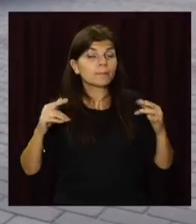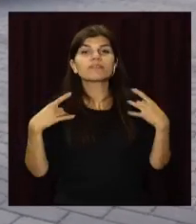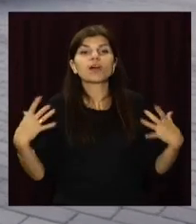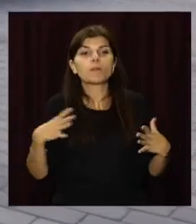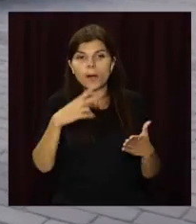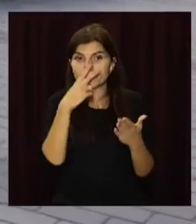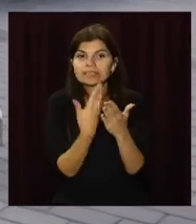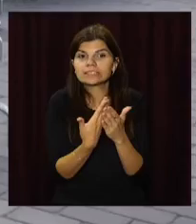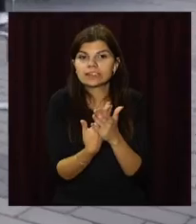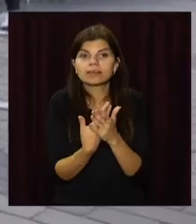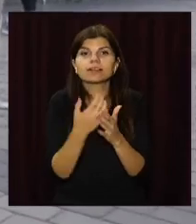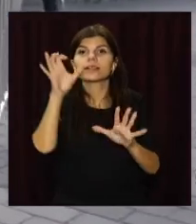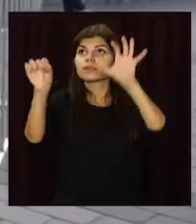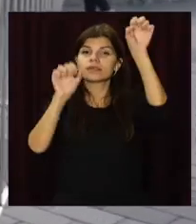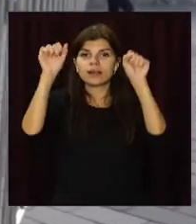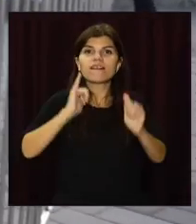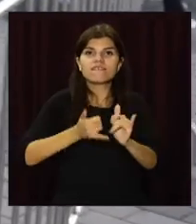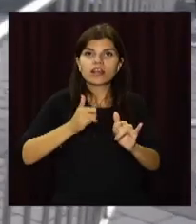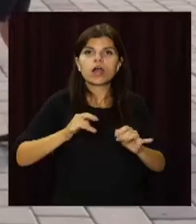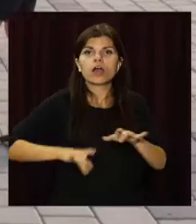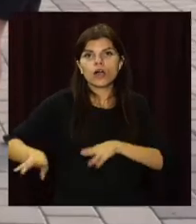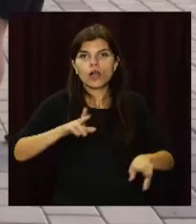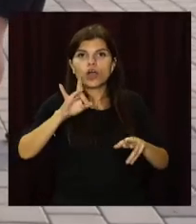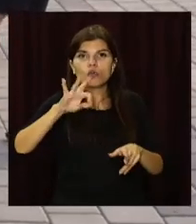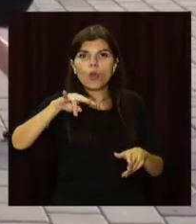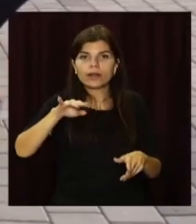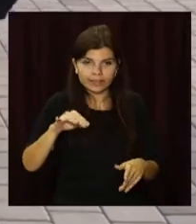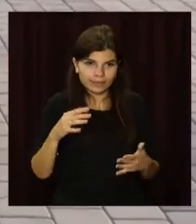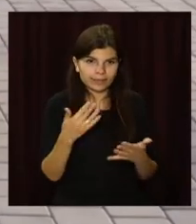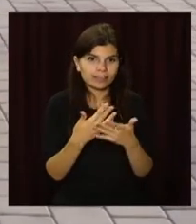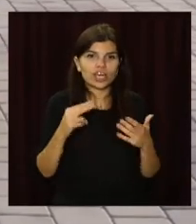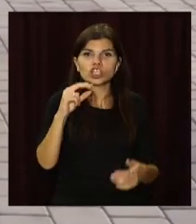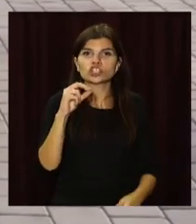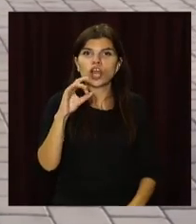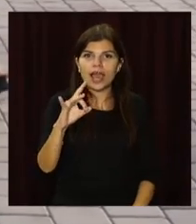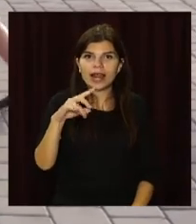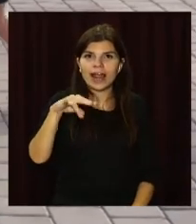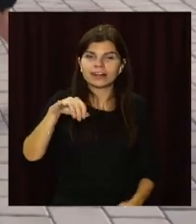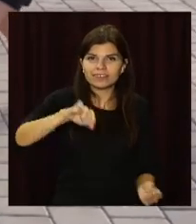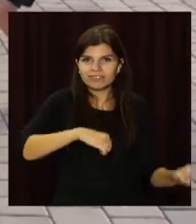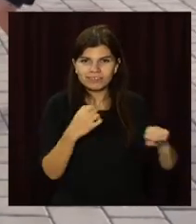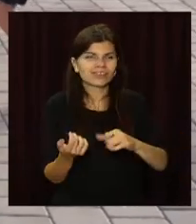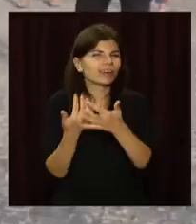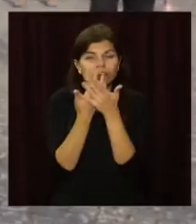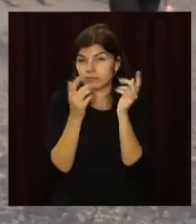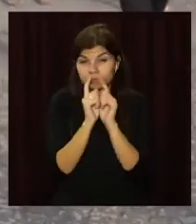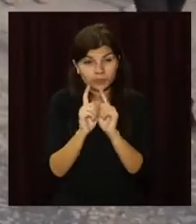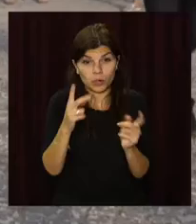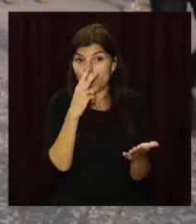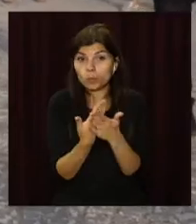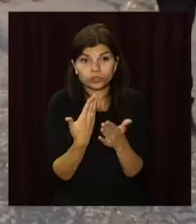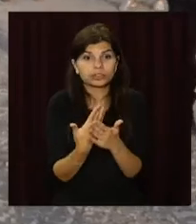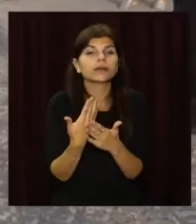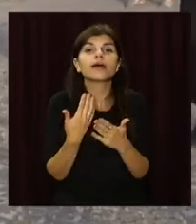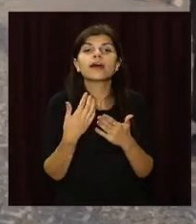були представлені скелелазіння, вело- та роликовий спорт, черлідинг, академічна гребля, вітрильний спорт. Окрім показових виступів,